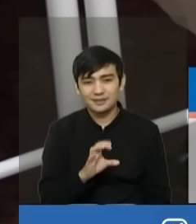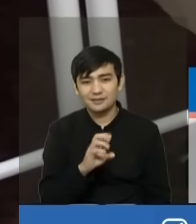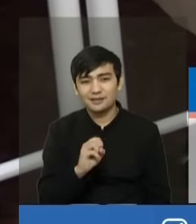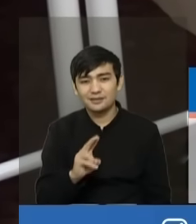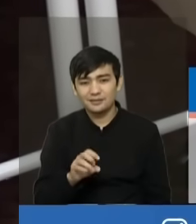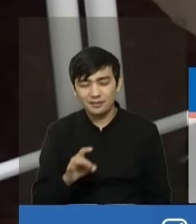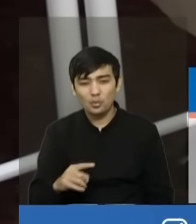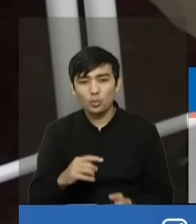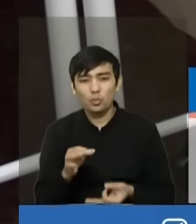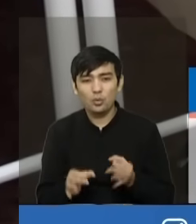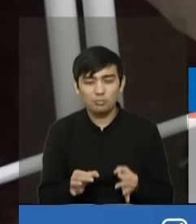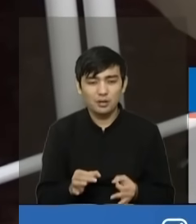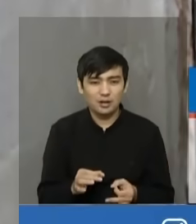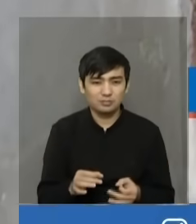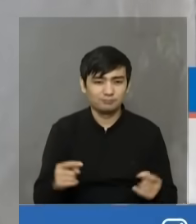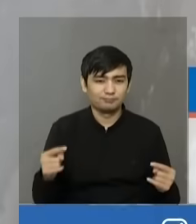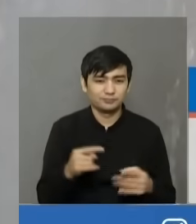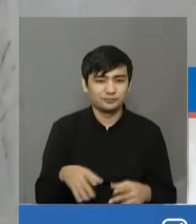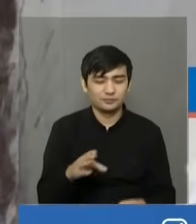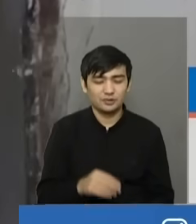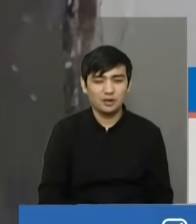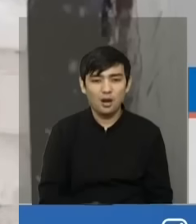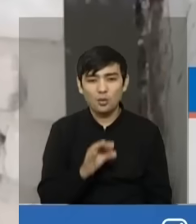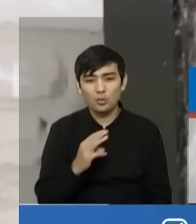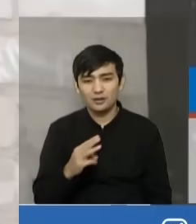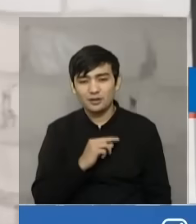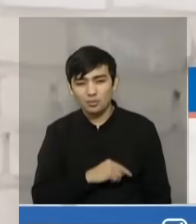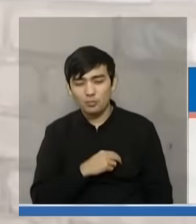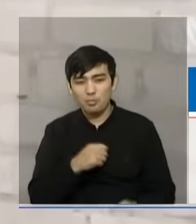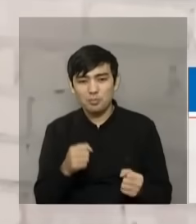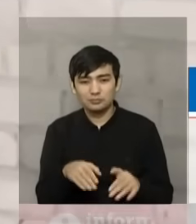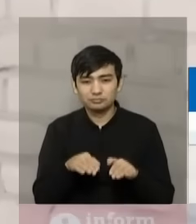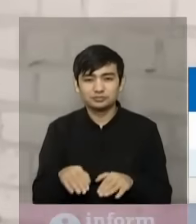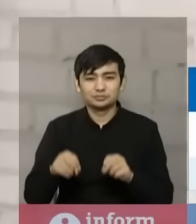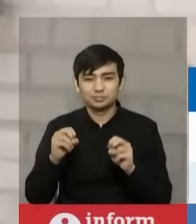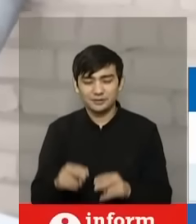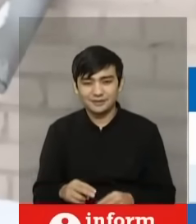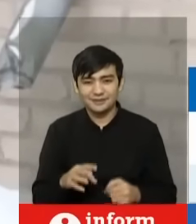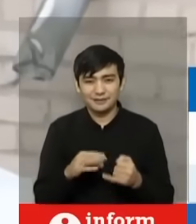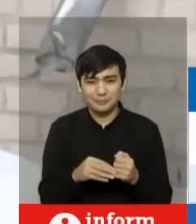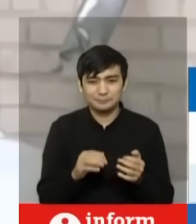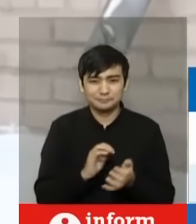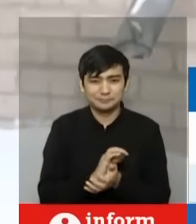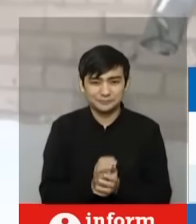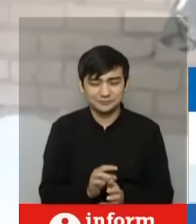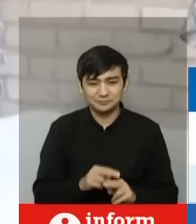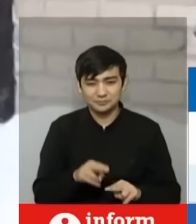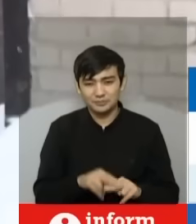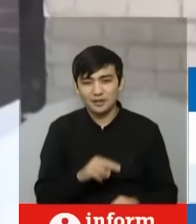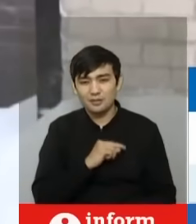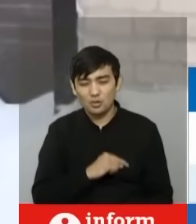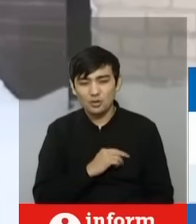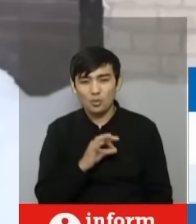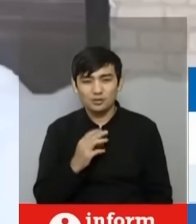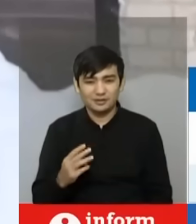санитарлық нормаларға сай емес. Ал жедел жәрдем көліктерін қоятын жердің орны қысқарып қалғандықтан қызметтік